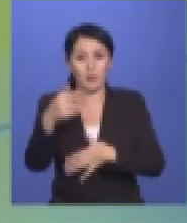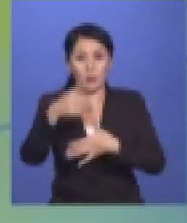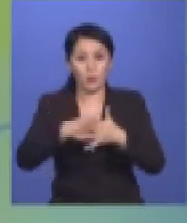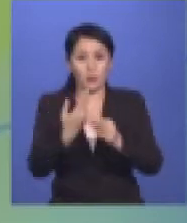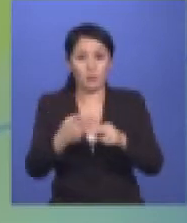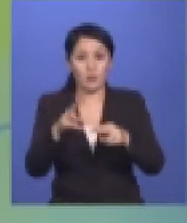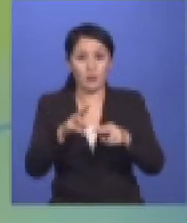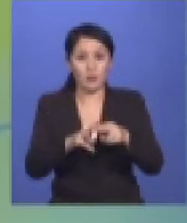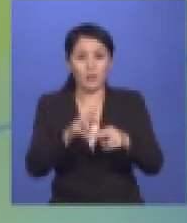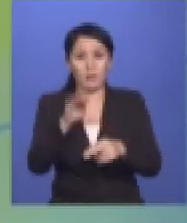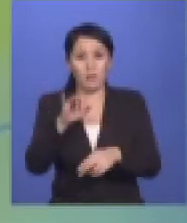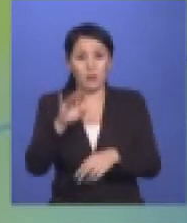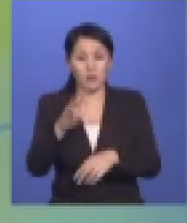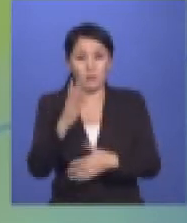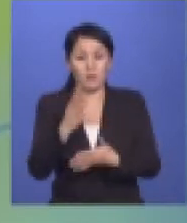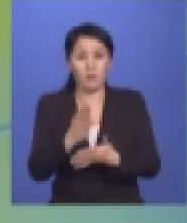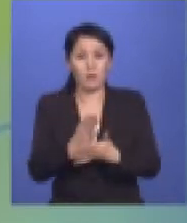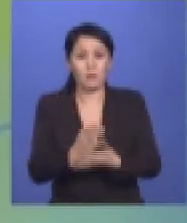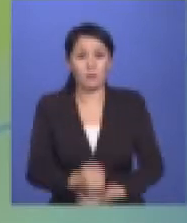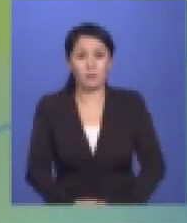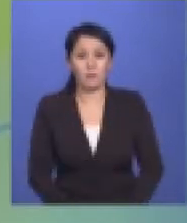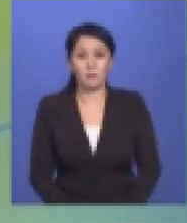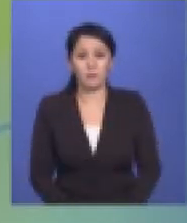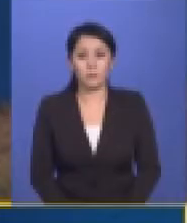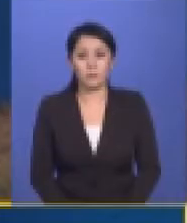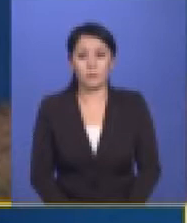кірді. Солардың қатарында Біржан Шаймерденов та бар.